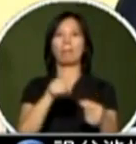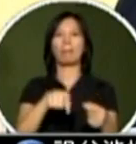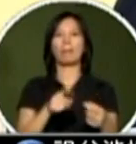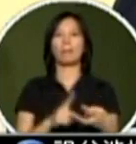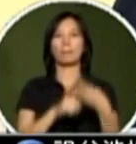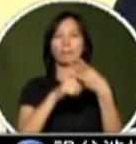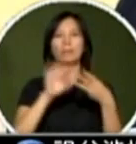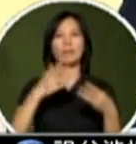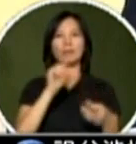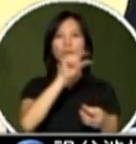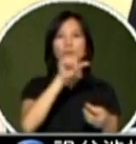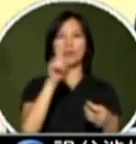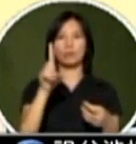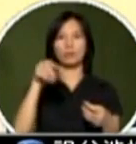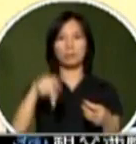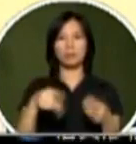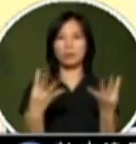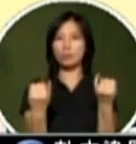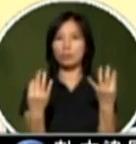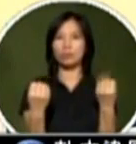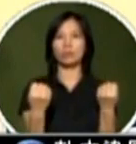成长为首要目标，但 GDP